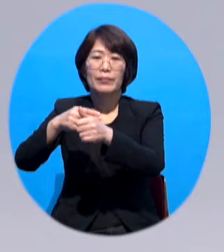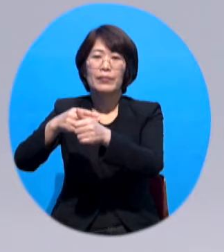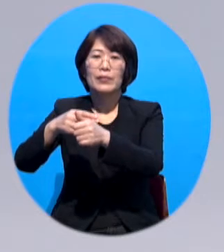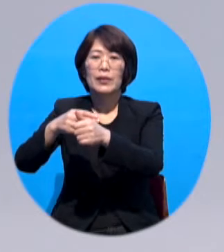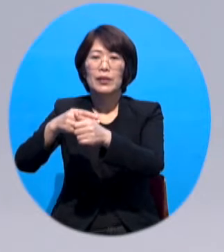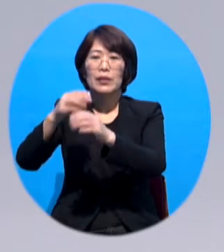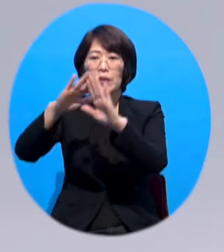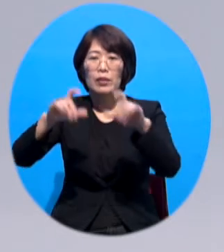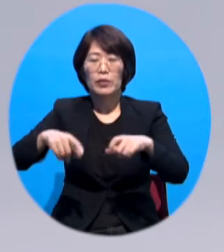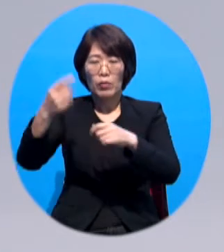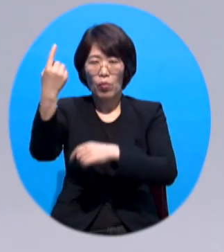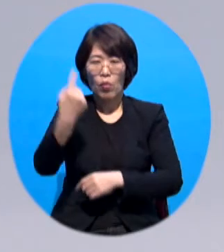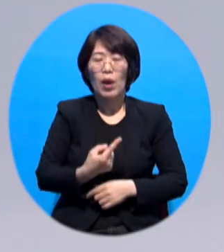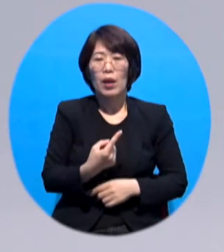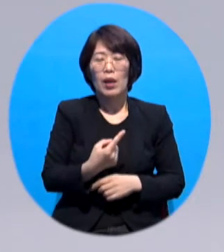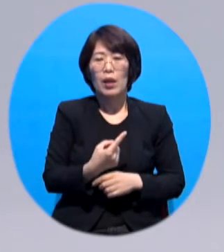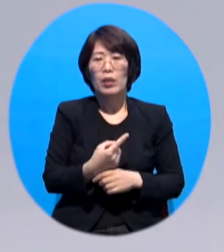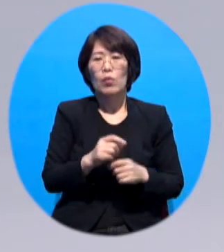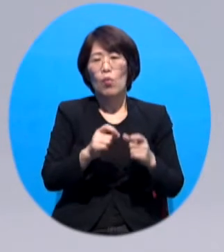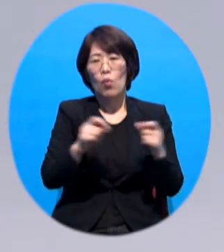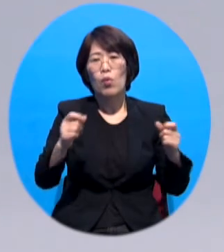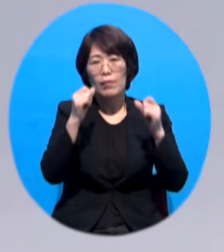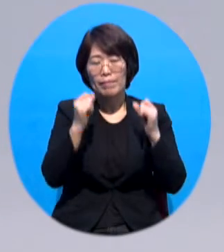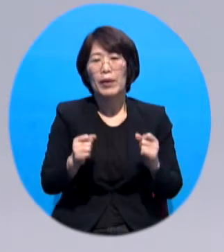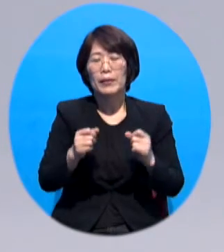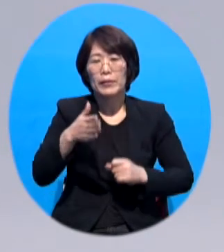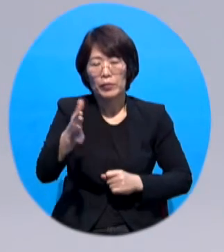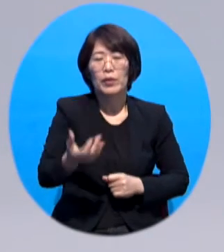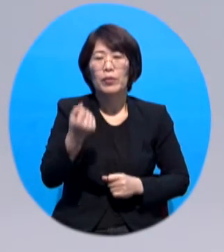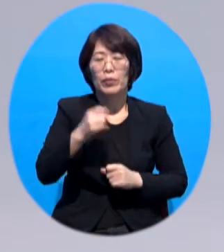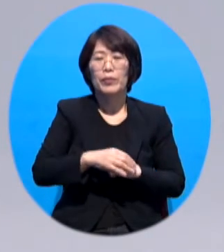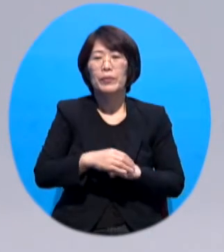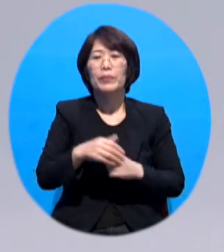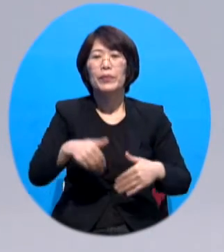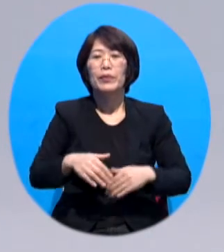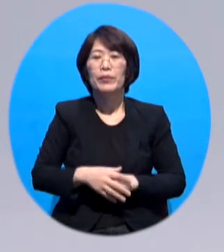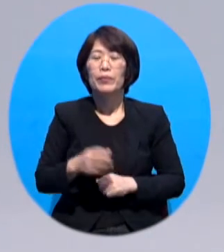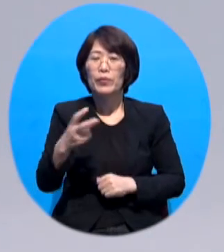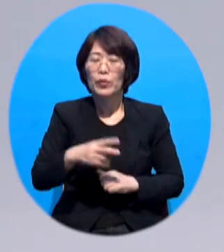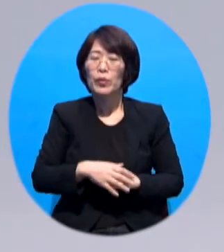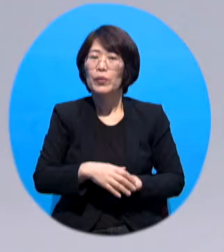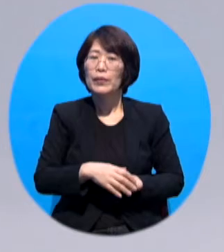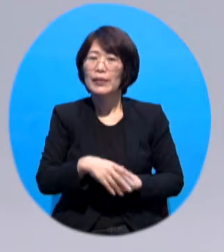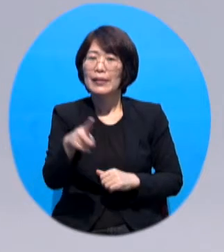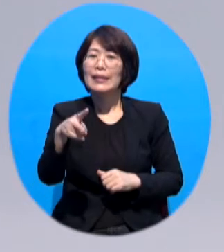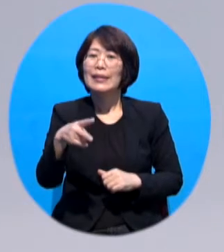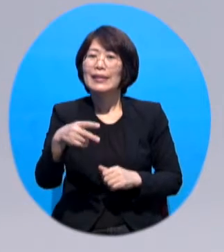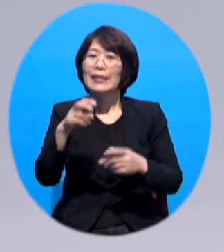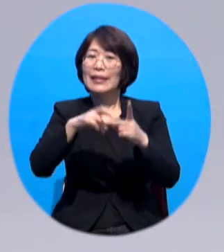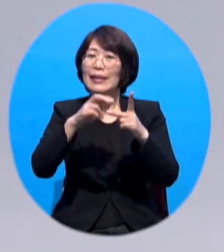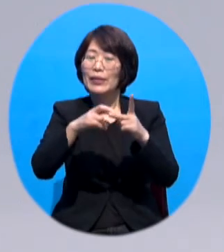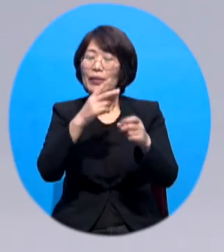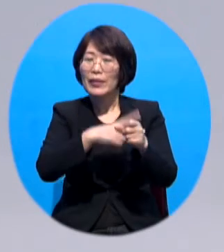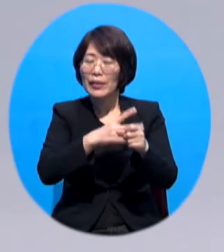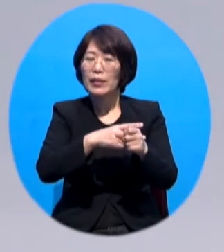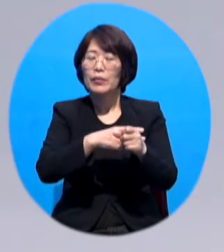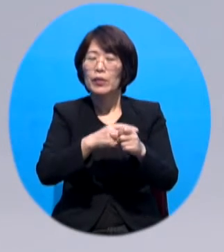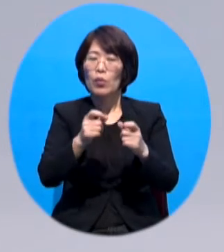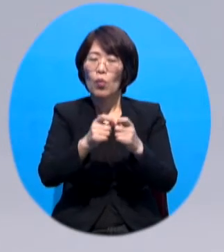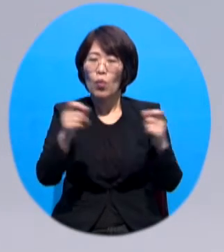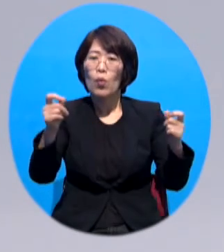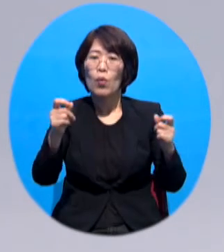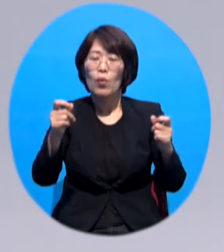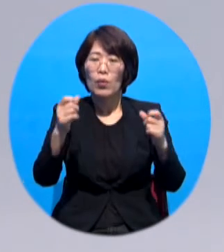선생님들이 좀 진로 진학에 전문성을 가질 수 있도록 하고 그런 분들이 센터의 대치 되어서 선생님들을